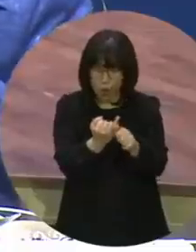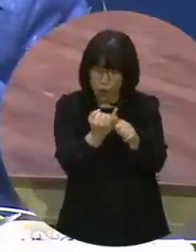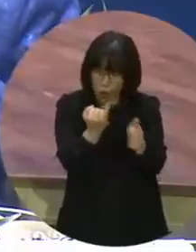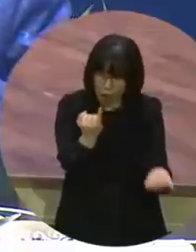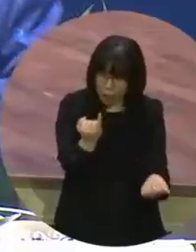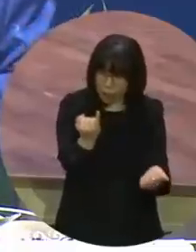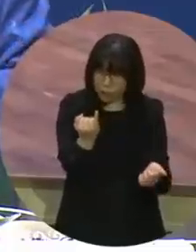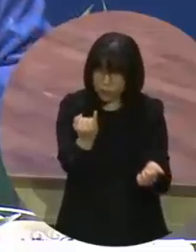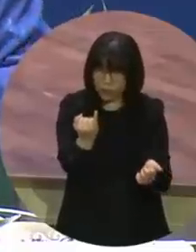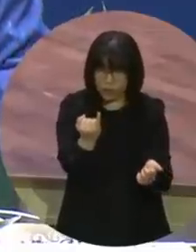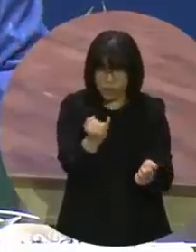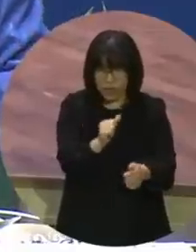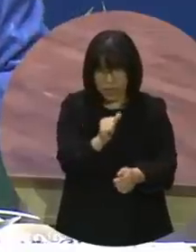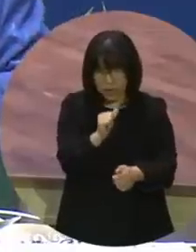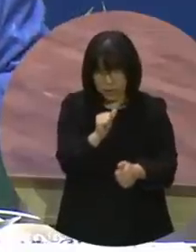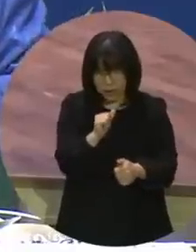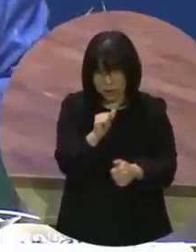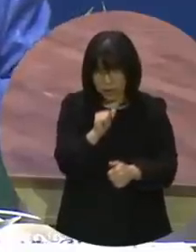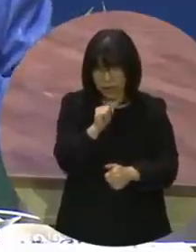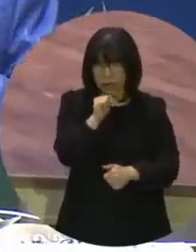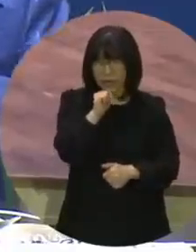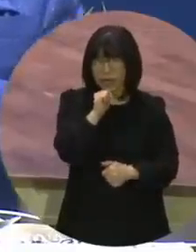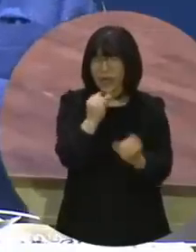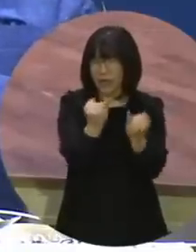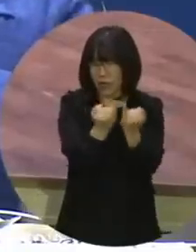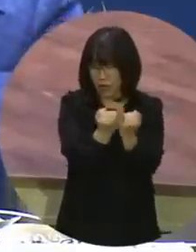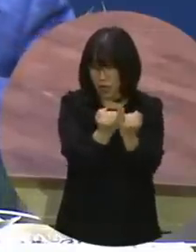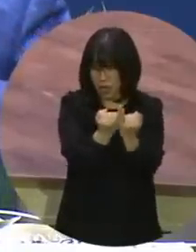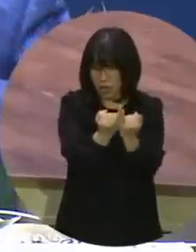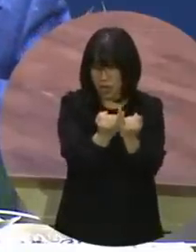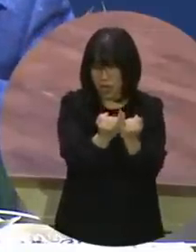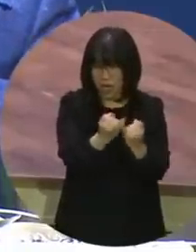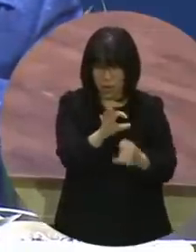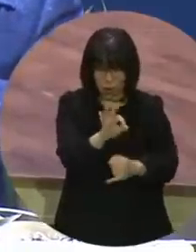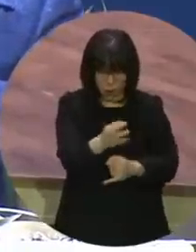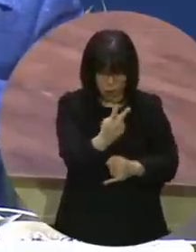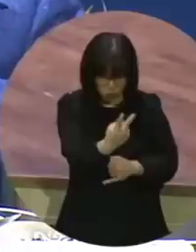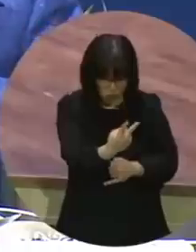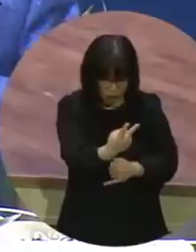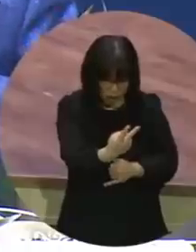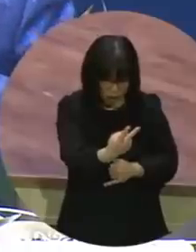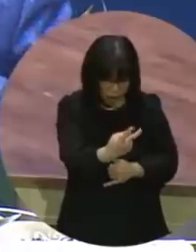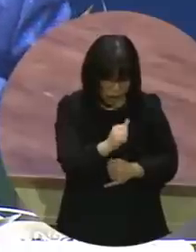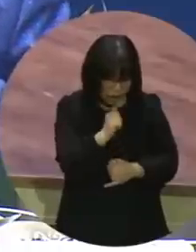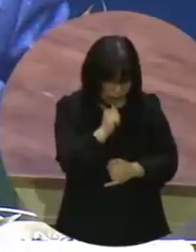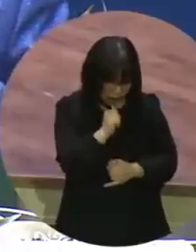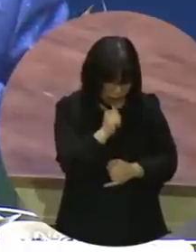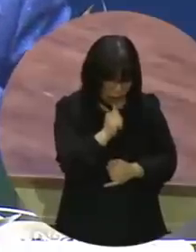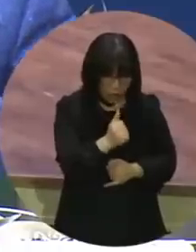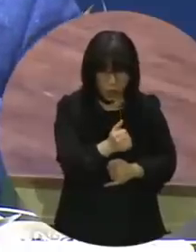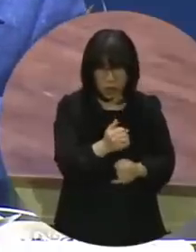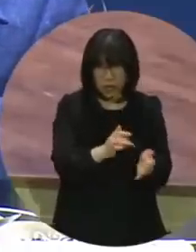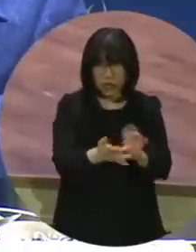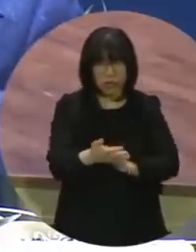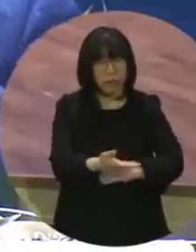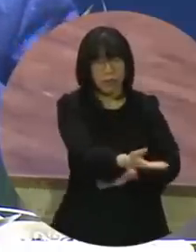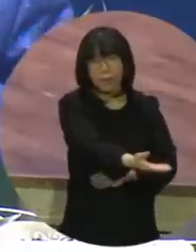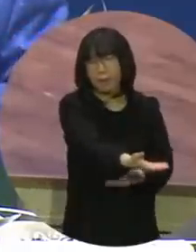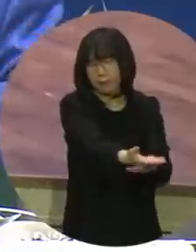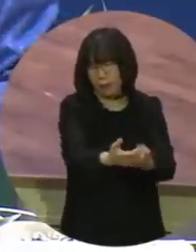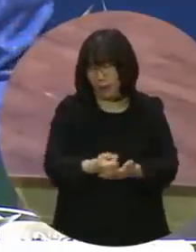그 기름 부음 머리 기름을 다 알지도 못하고 마리아가 기름을 부었는데 머리 기름 부어줬는데 이걸